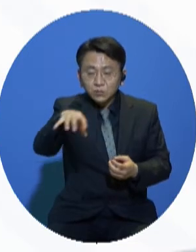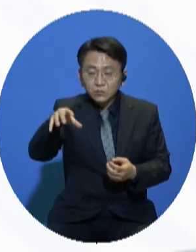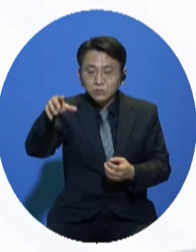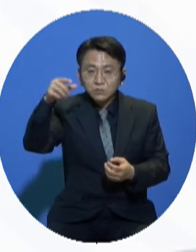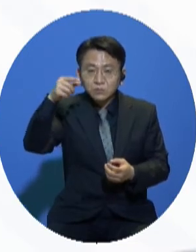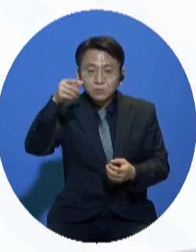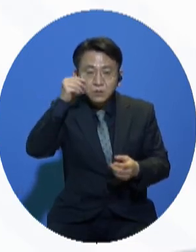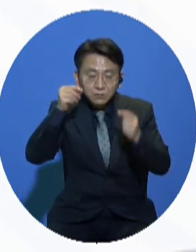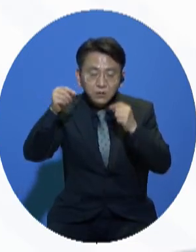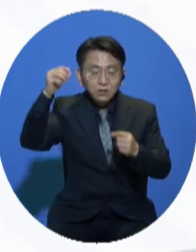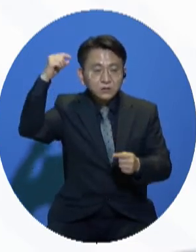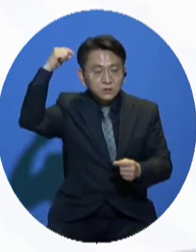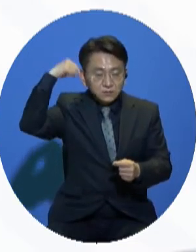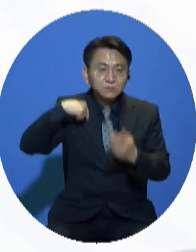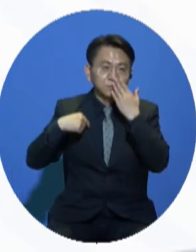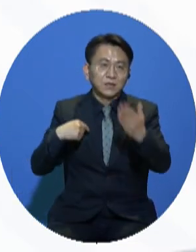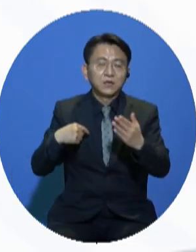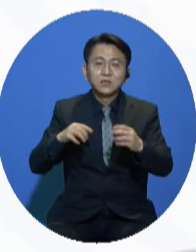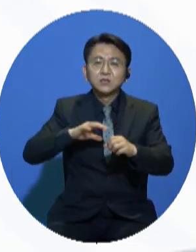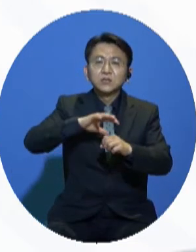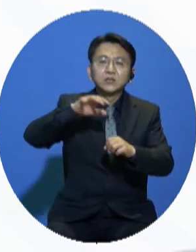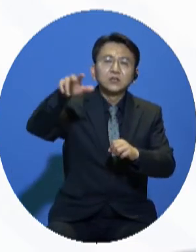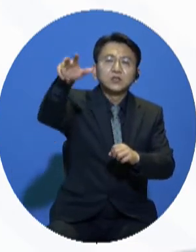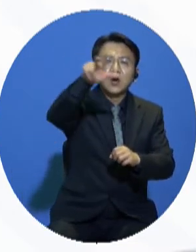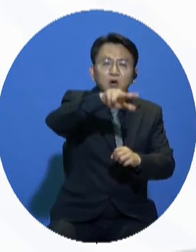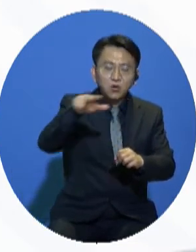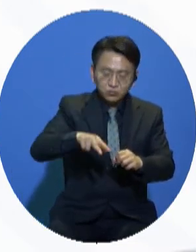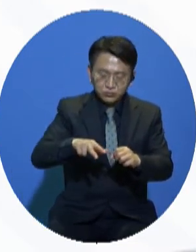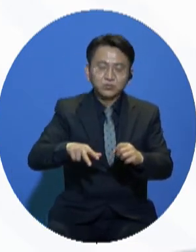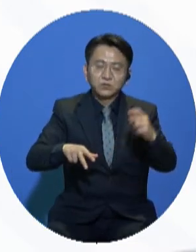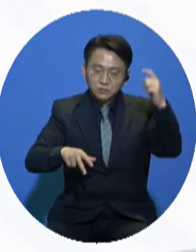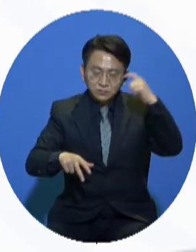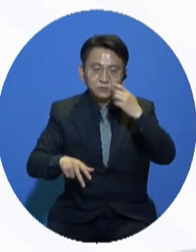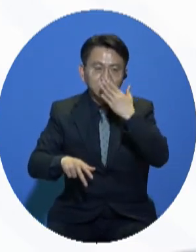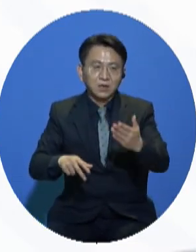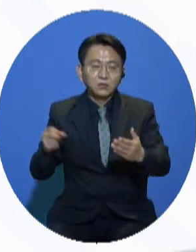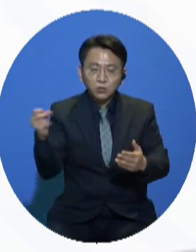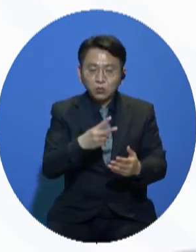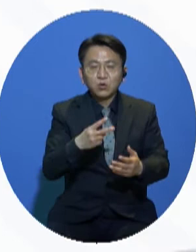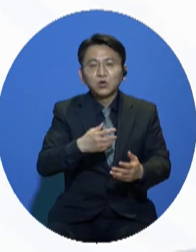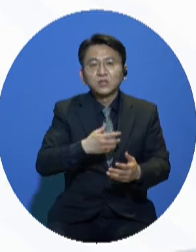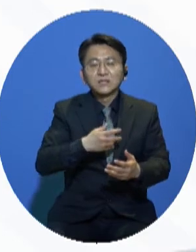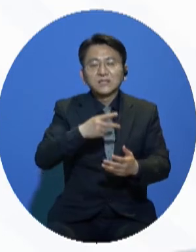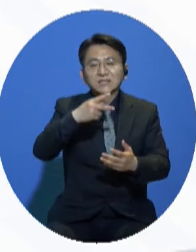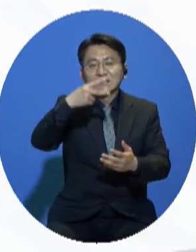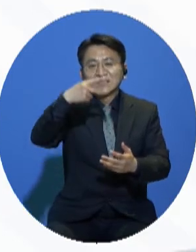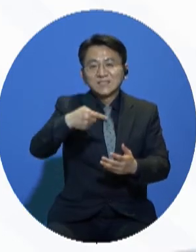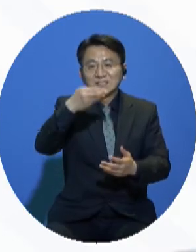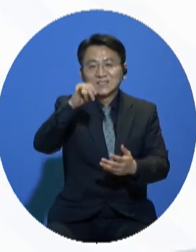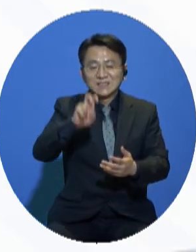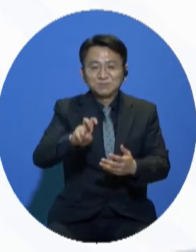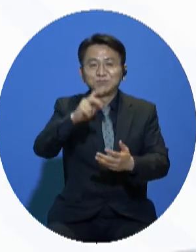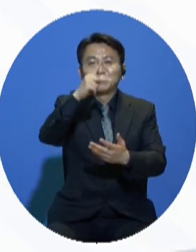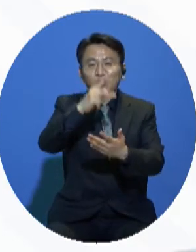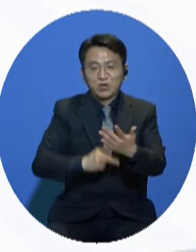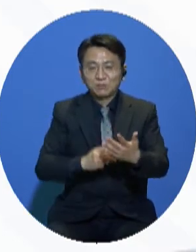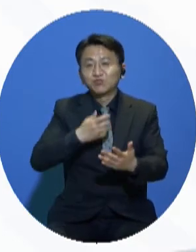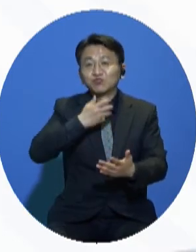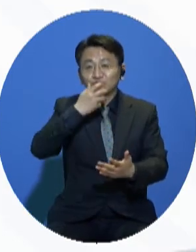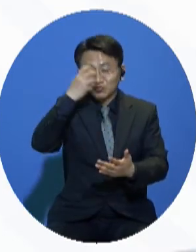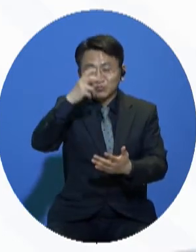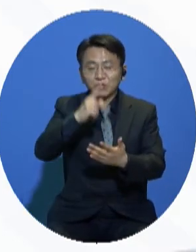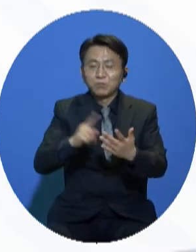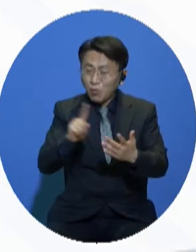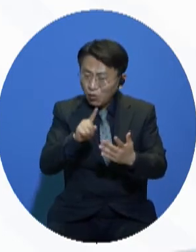있습니다. 평창뿐만 아니라 전국적으로 느낄 수 있습니다. 또한 드림 프로그램이 있습니다. 이